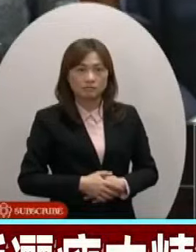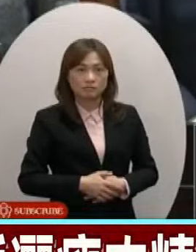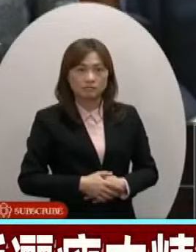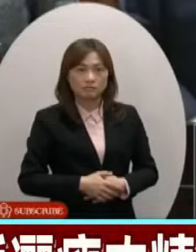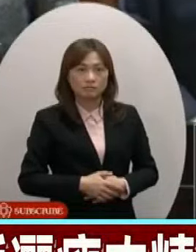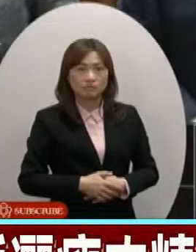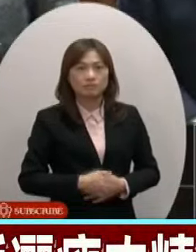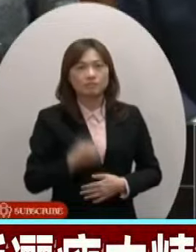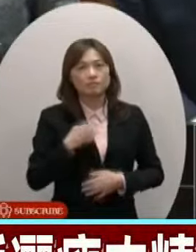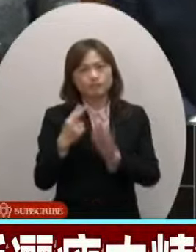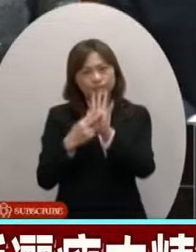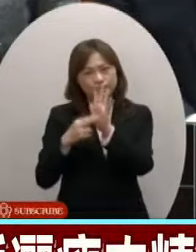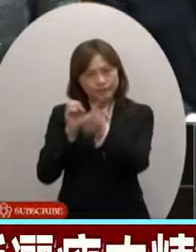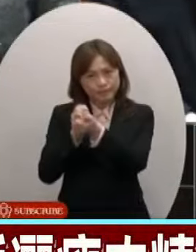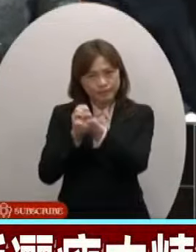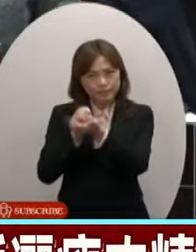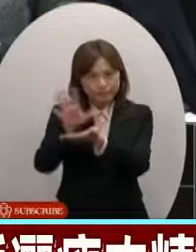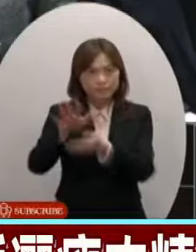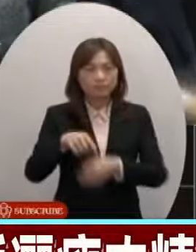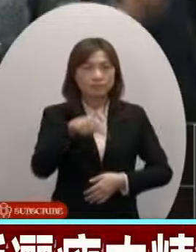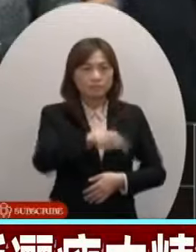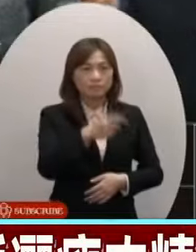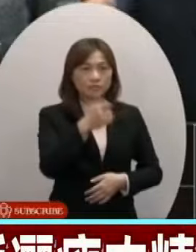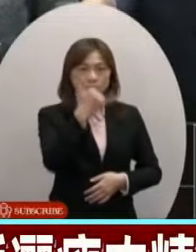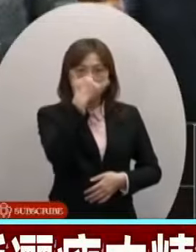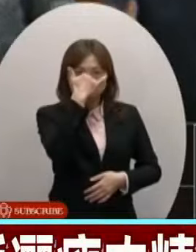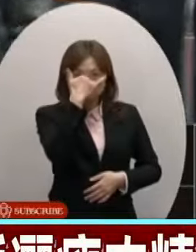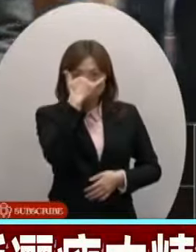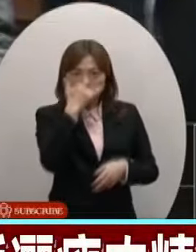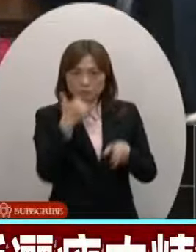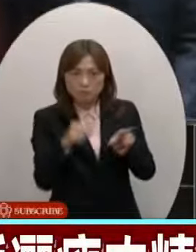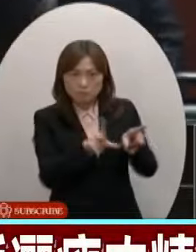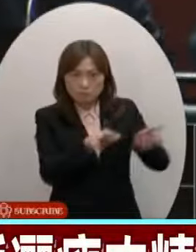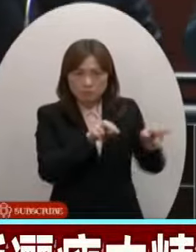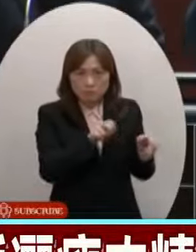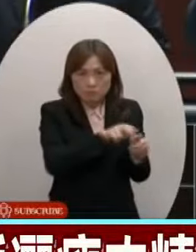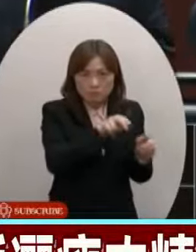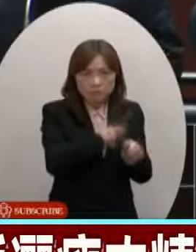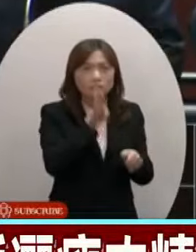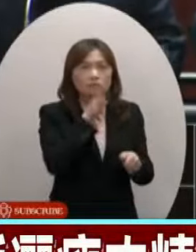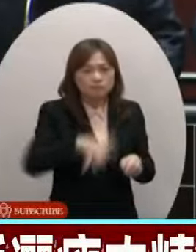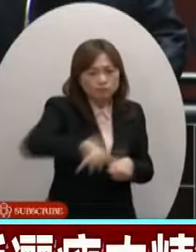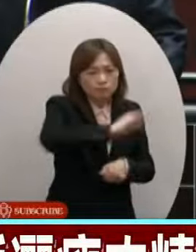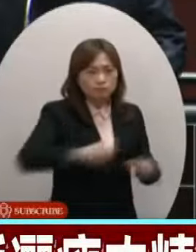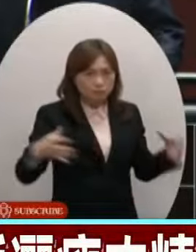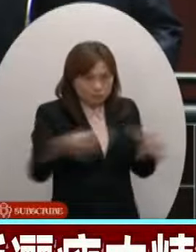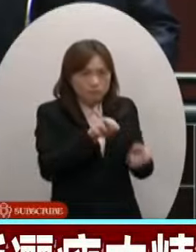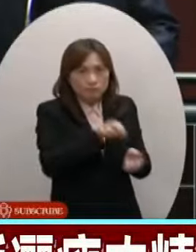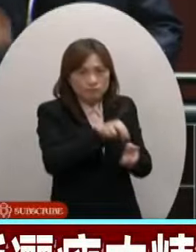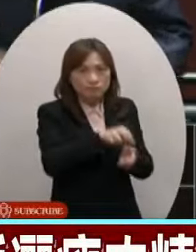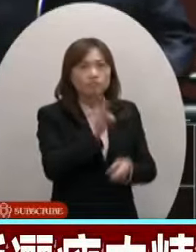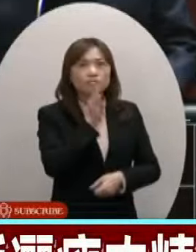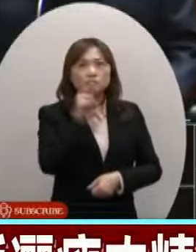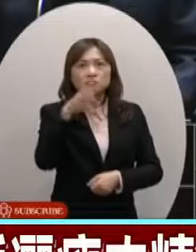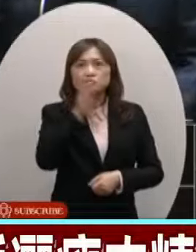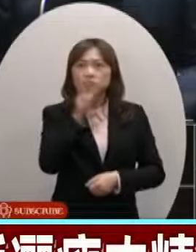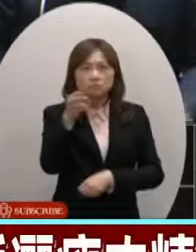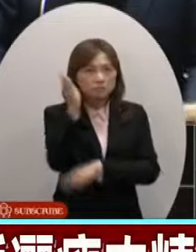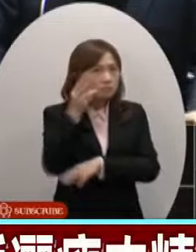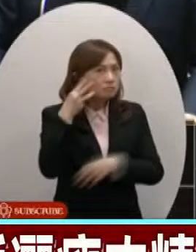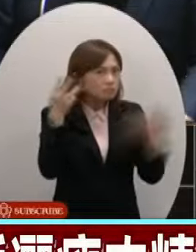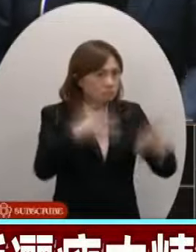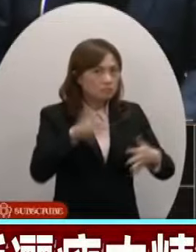我必须说，昨天大概只有强，我昨天看完所有的质询，徐小新攻击力很强，但是他没有制止陈建仁不断的插话，所以整个